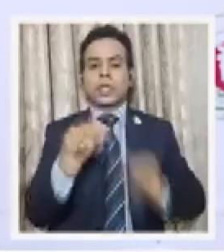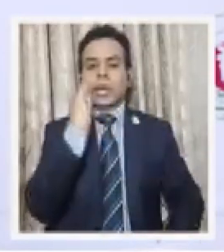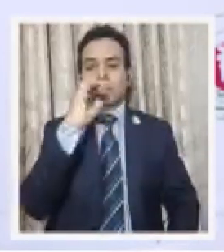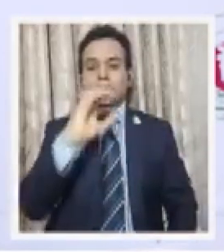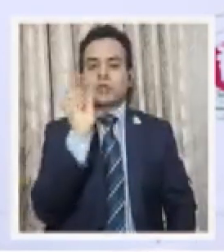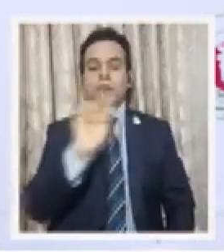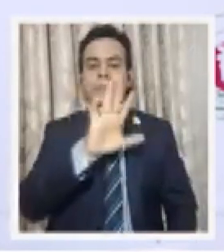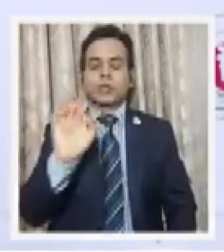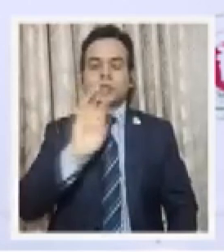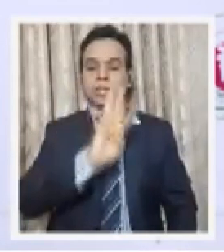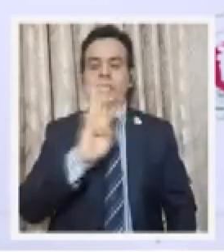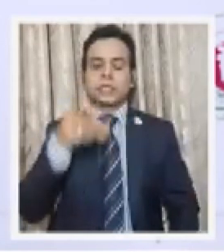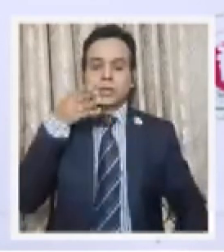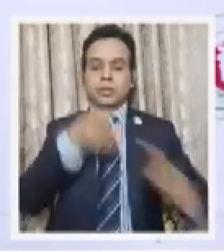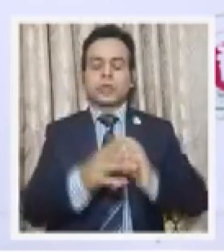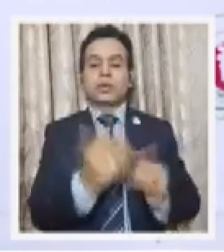112টি।